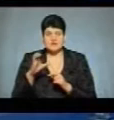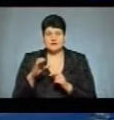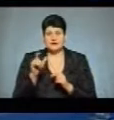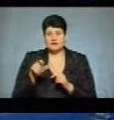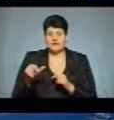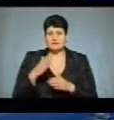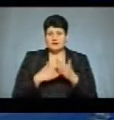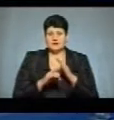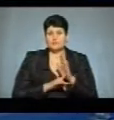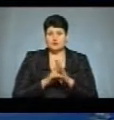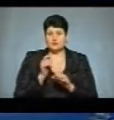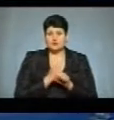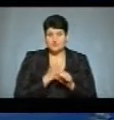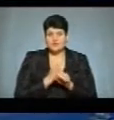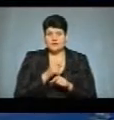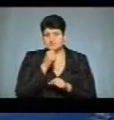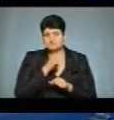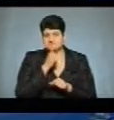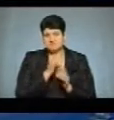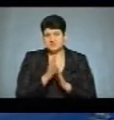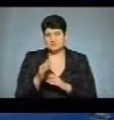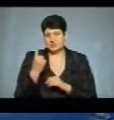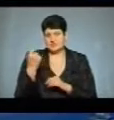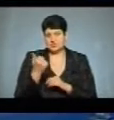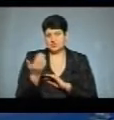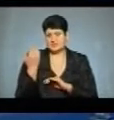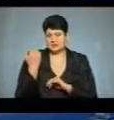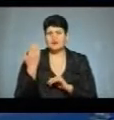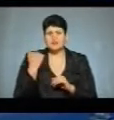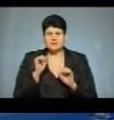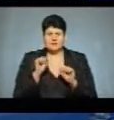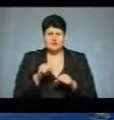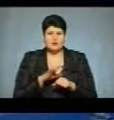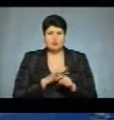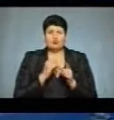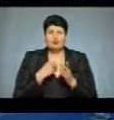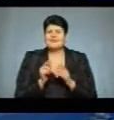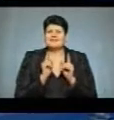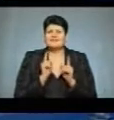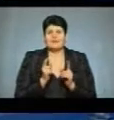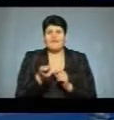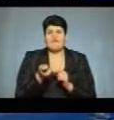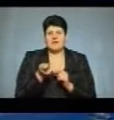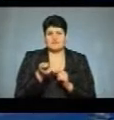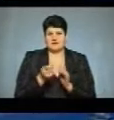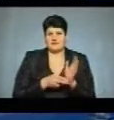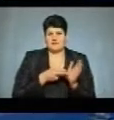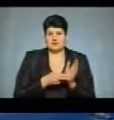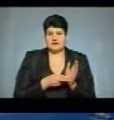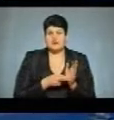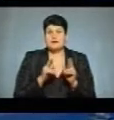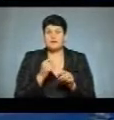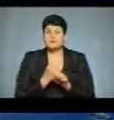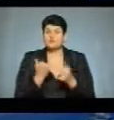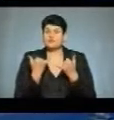інвалідністю запрацював у тестовому режимі тиждень тому. Раніше пільгові квитки можна було купити лише у касах на вокзалах. Як працює сервіс